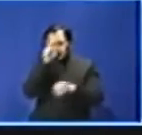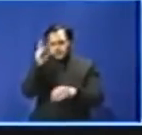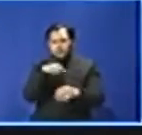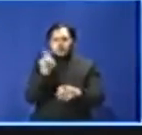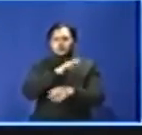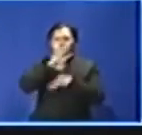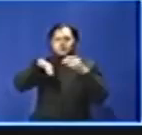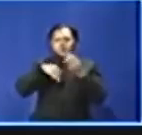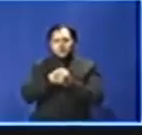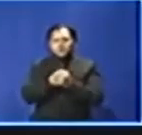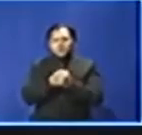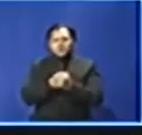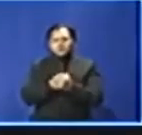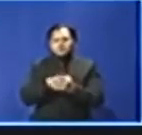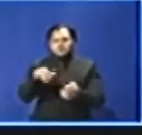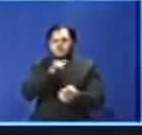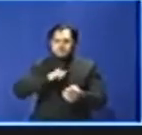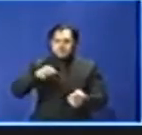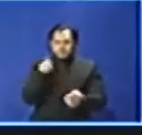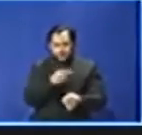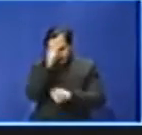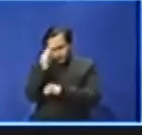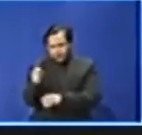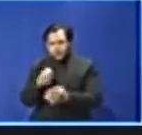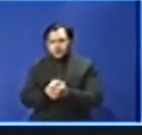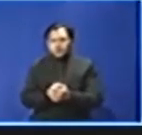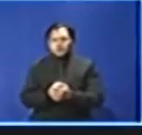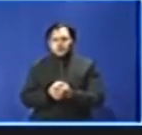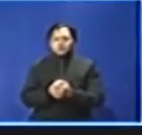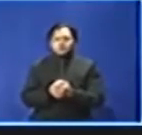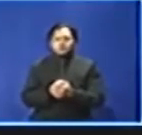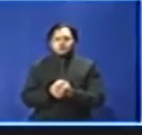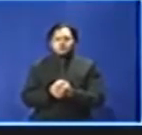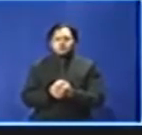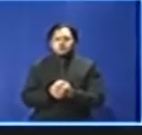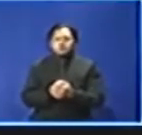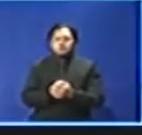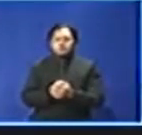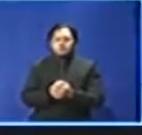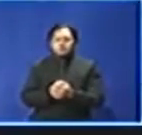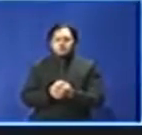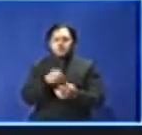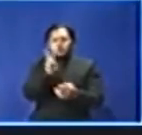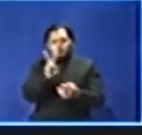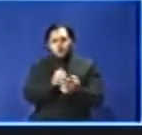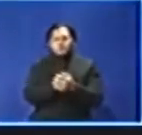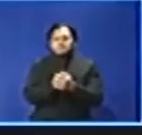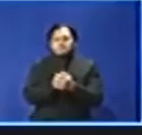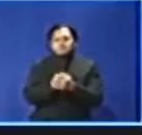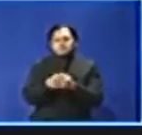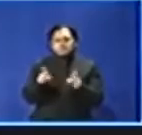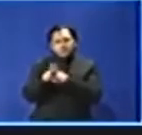semua yang sama-sama kita hormati dan sama-sama kita banggakan kedua pasangan